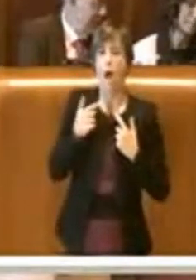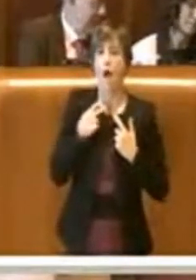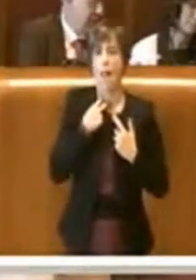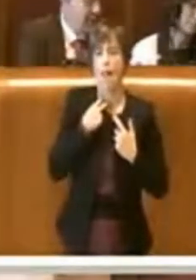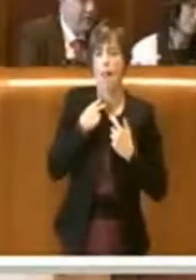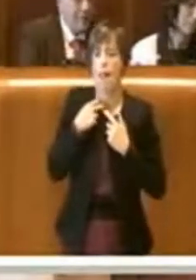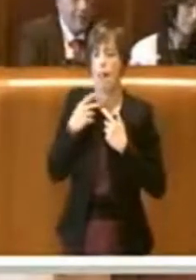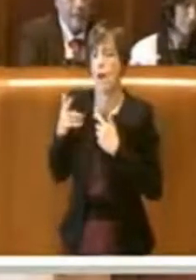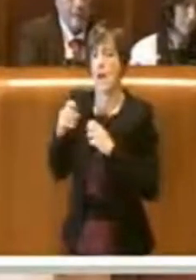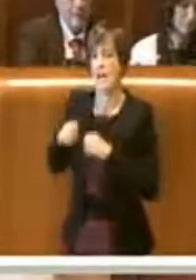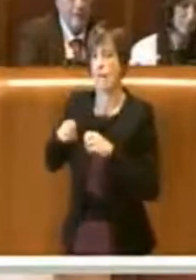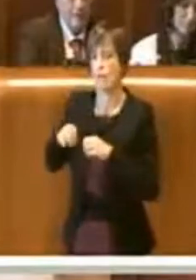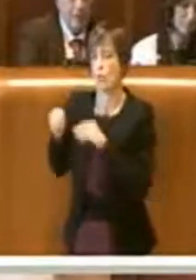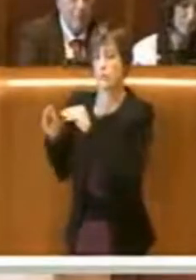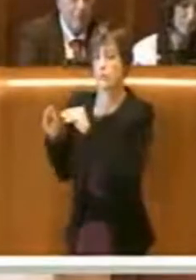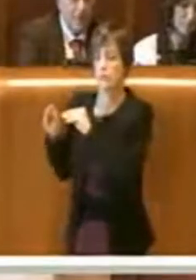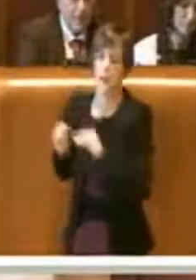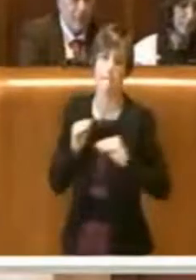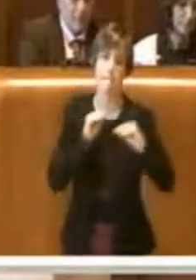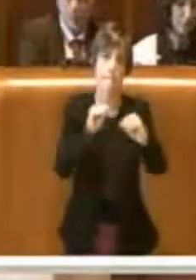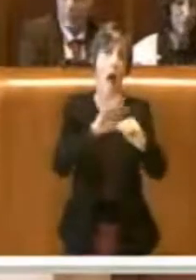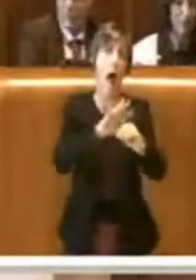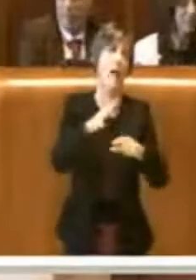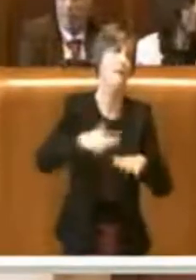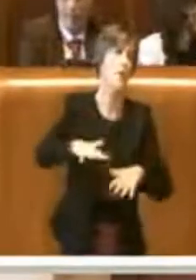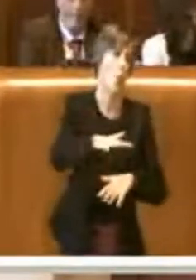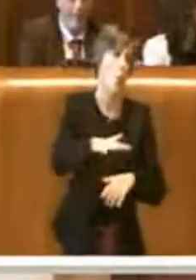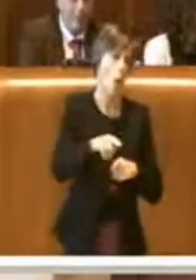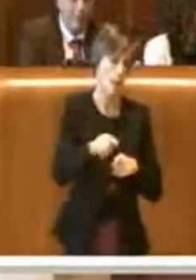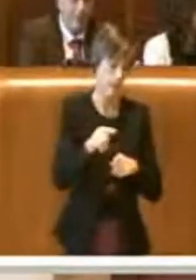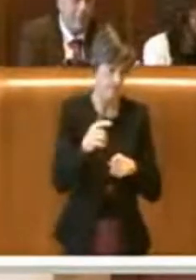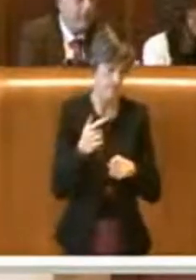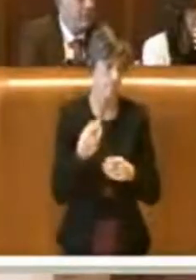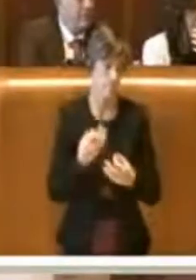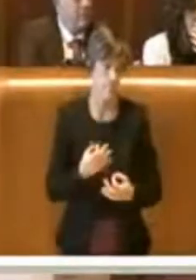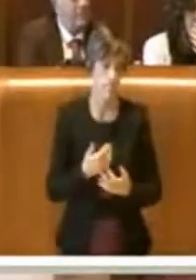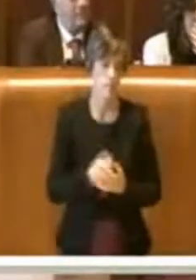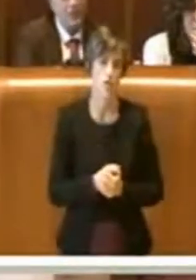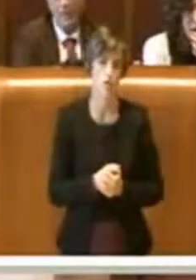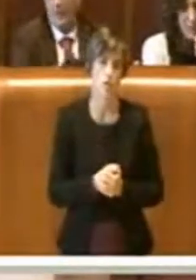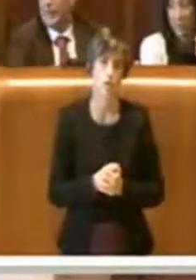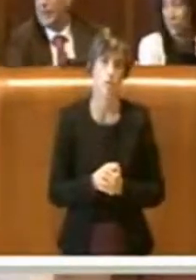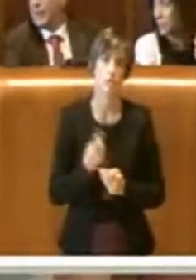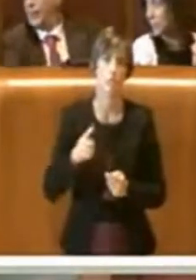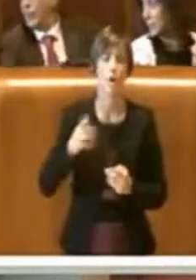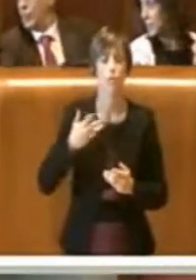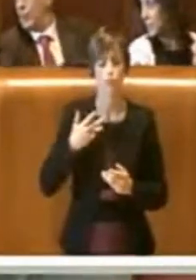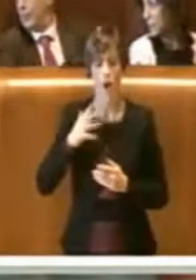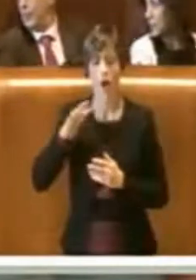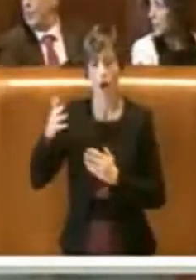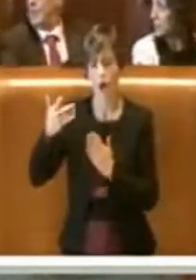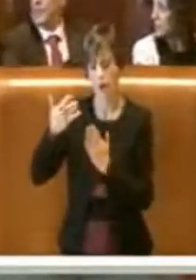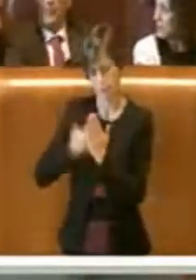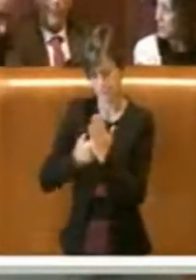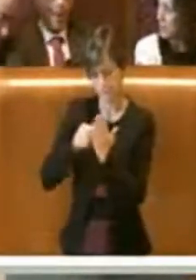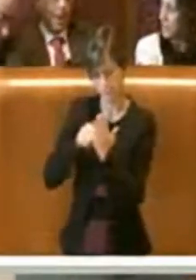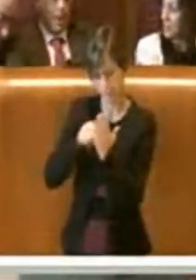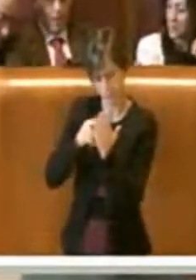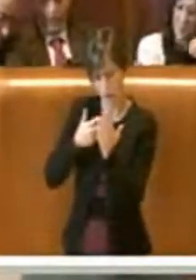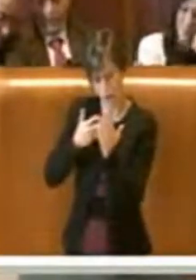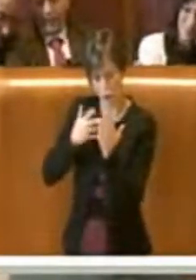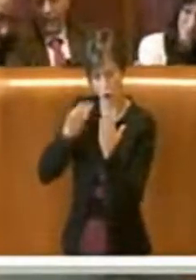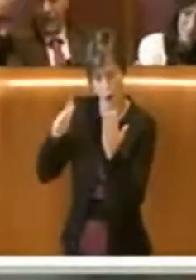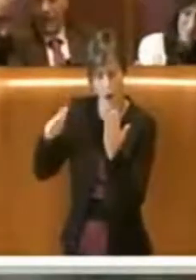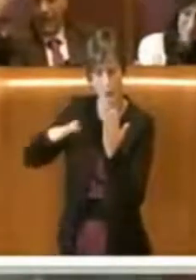trasbordarono in altri luoghi. Dopodiché ci sono altri tipi di siti individuati sempre nel nono municipio,